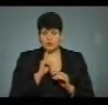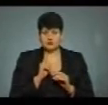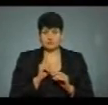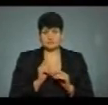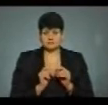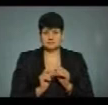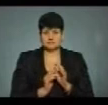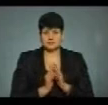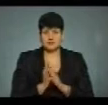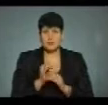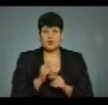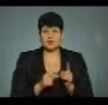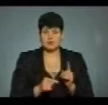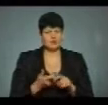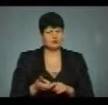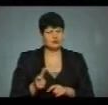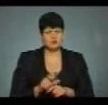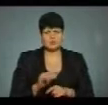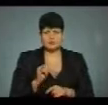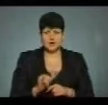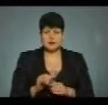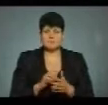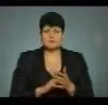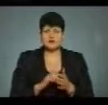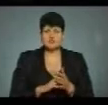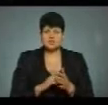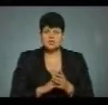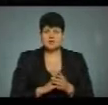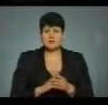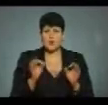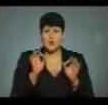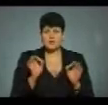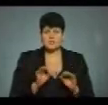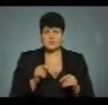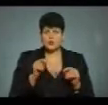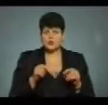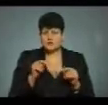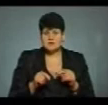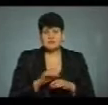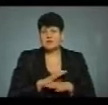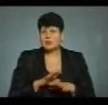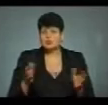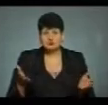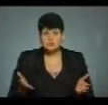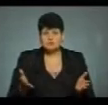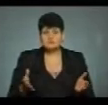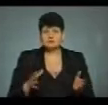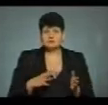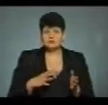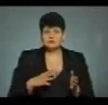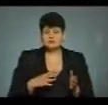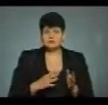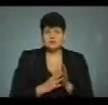половина. Дуже поганий. Причина в осінніх дощах. Посіяли, дощів не було. Була провокативна волога.